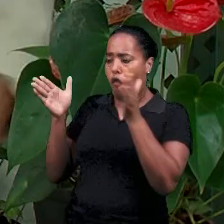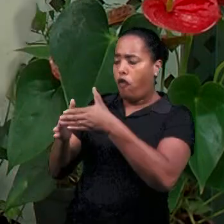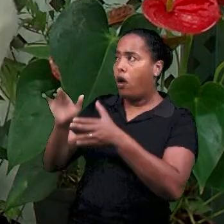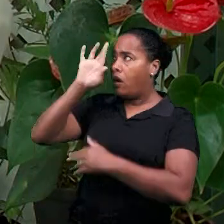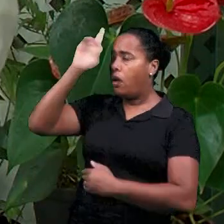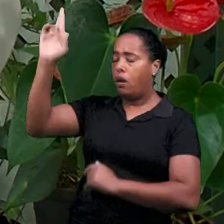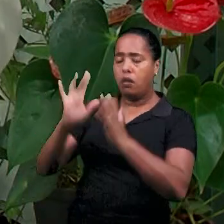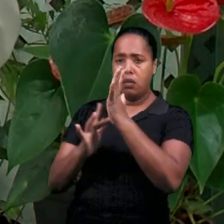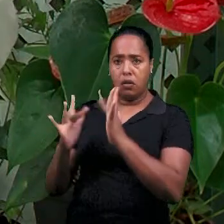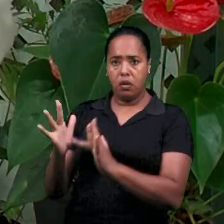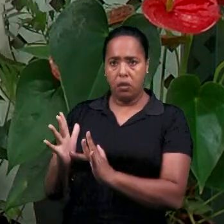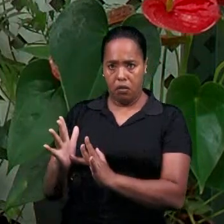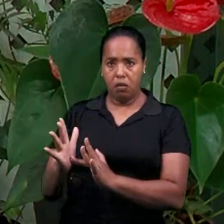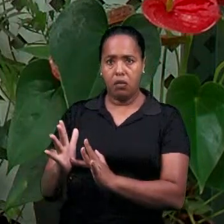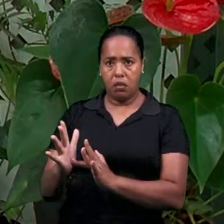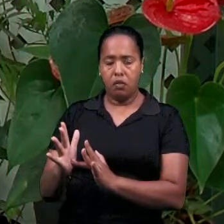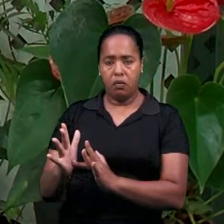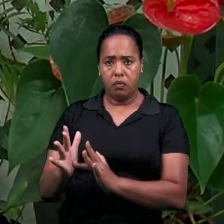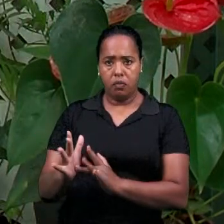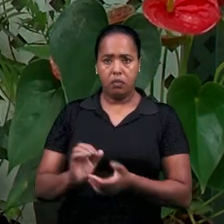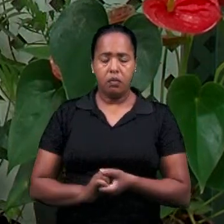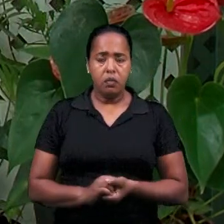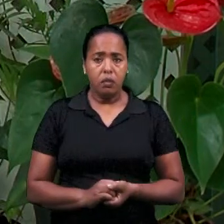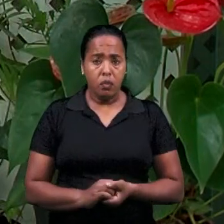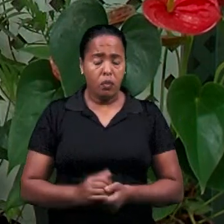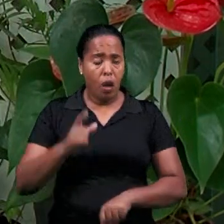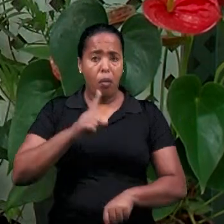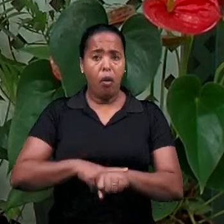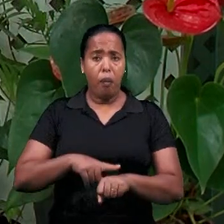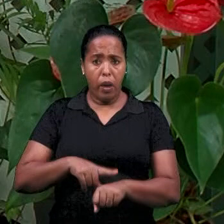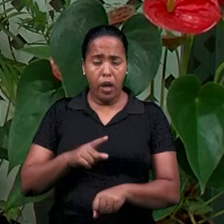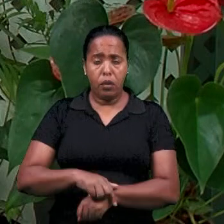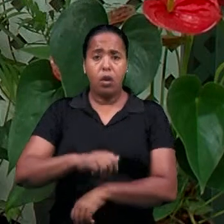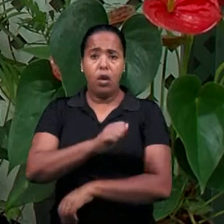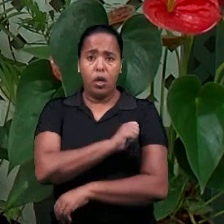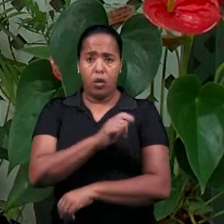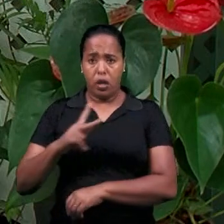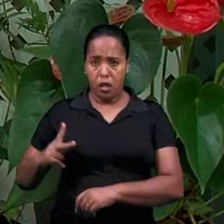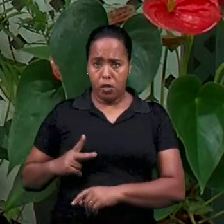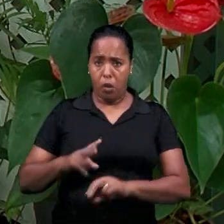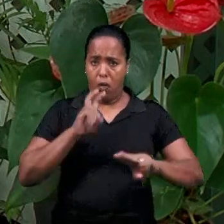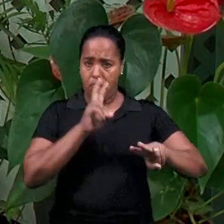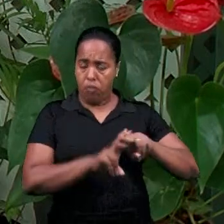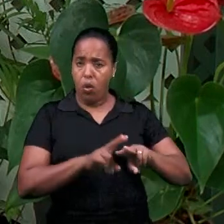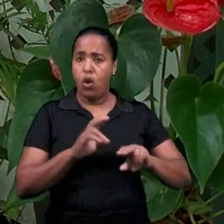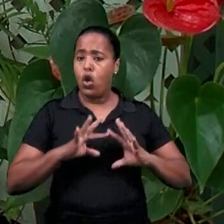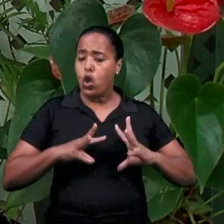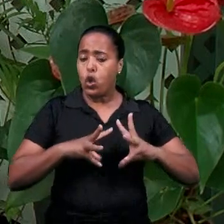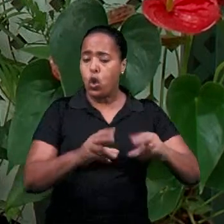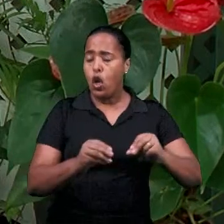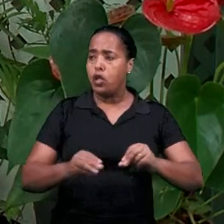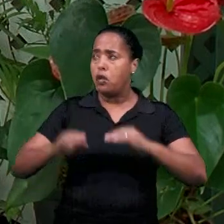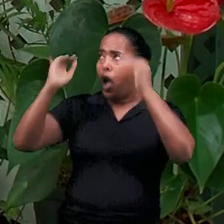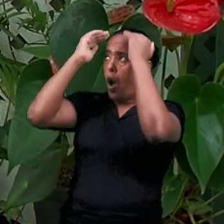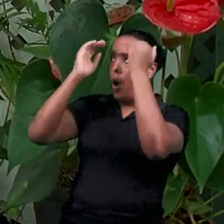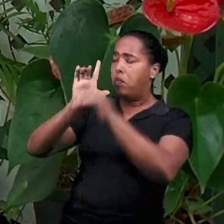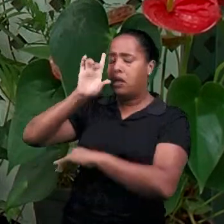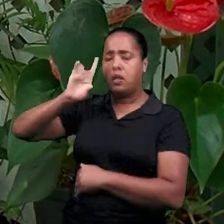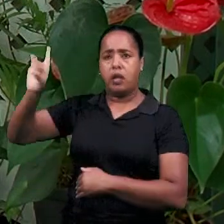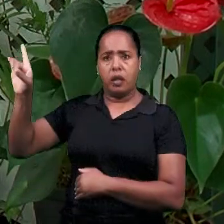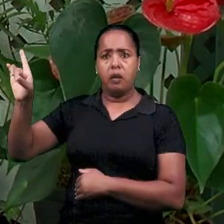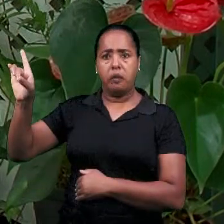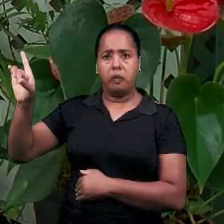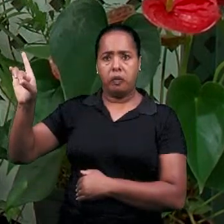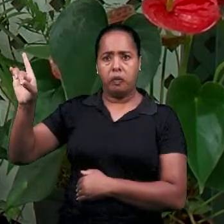tournée vers le Seigneur. Donc, les apôtres ont été mis en prison. Il est important d'obéir à Dieu que les